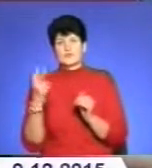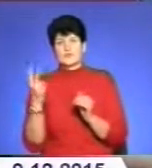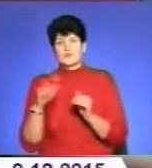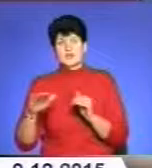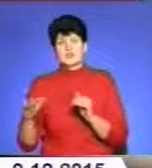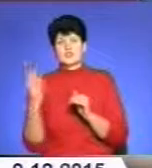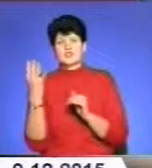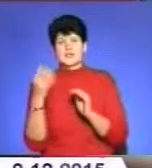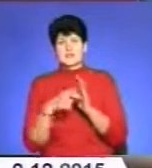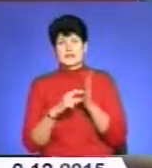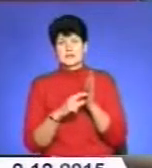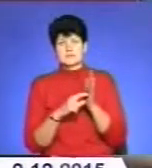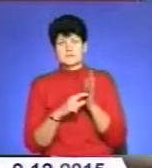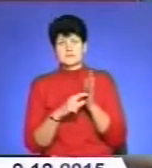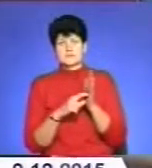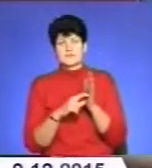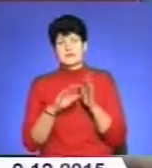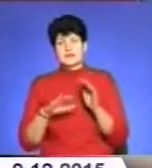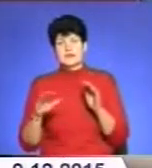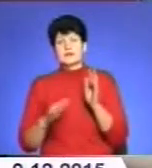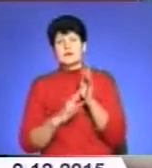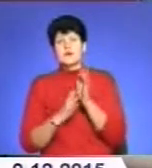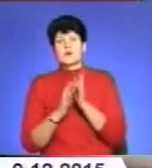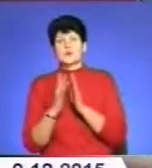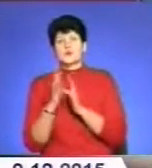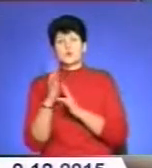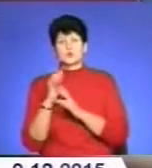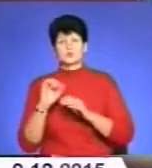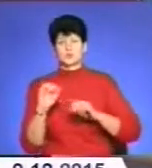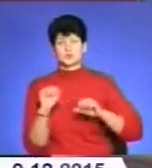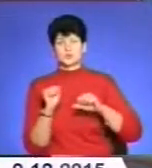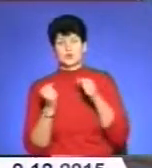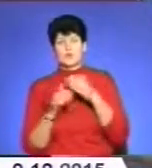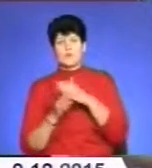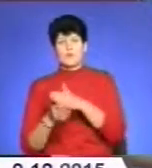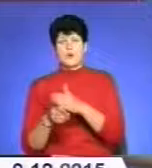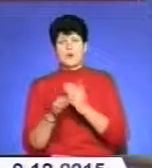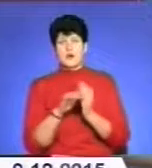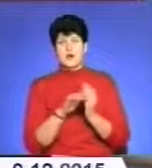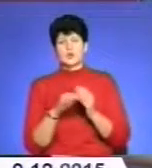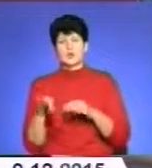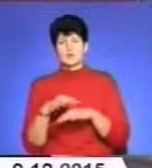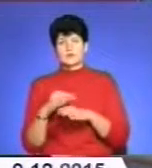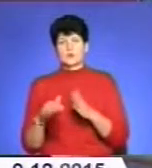класі. Діти ростуть дружніми, допомагають, чоловік допомагає,